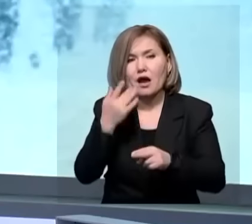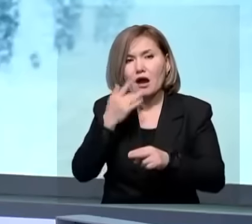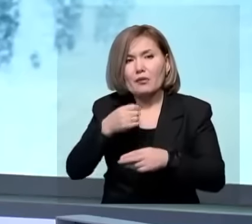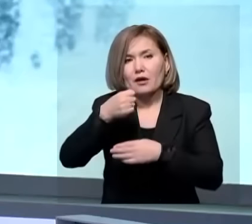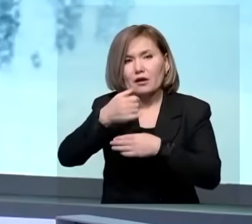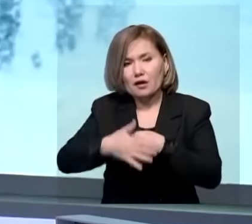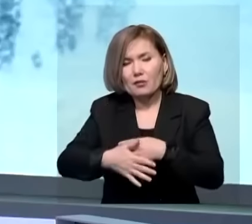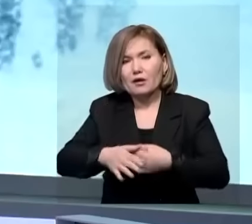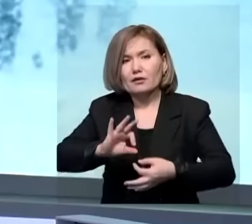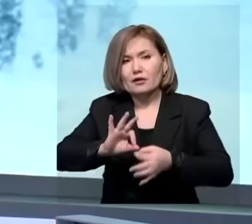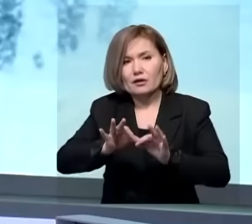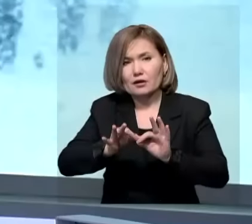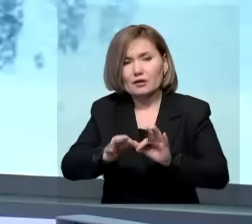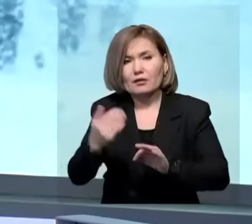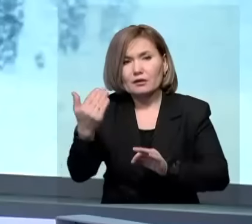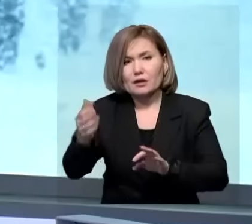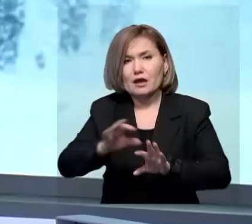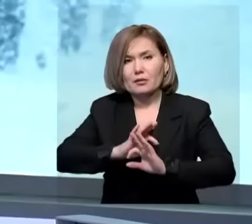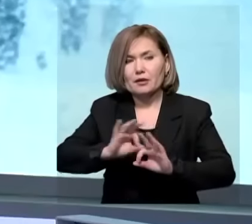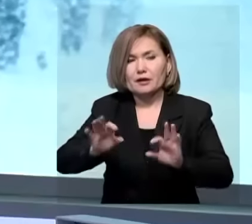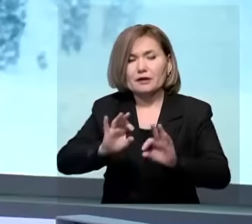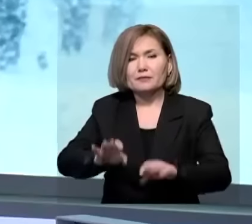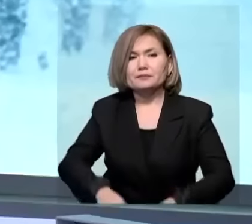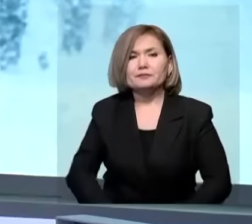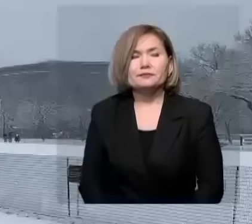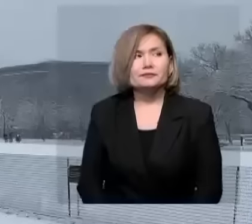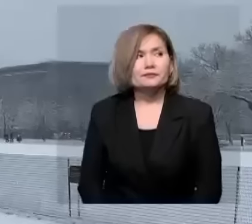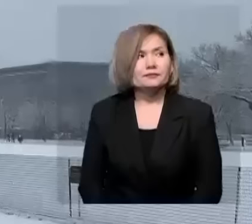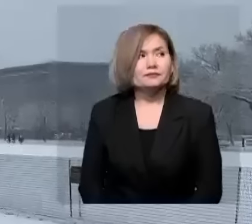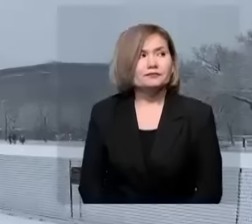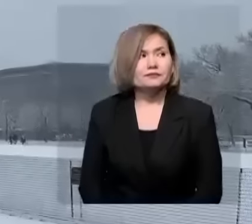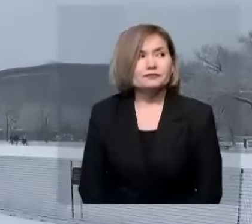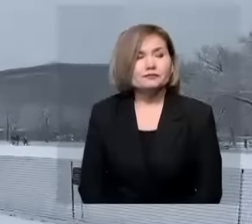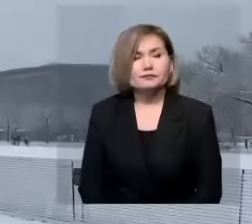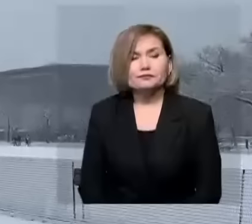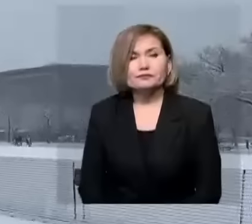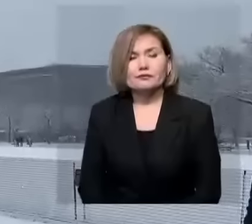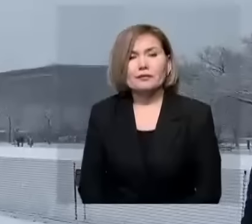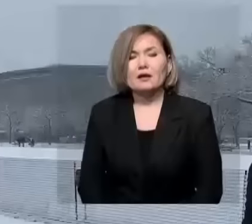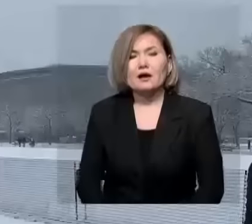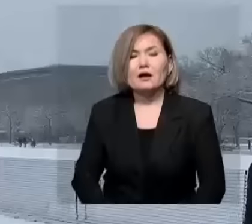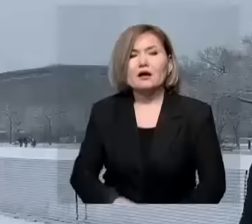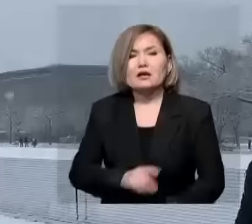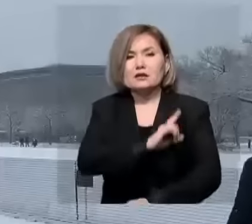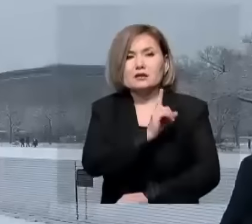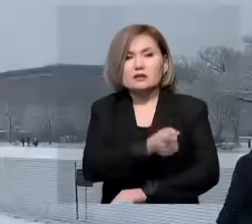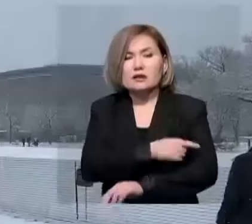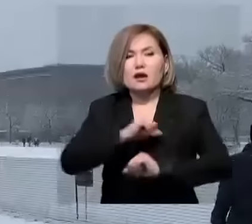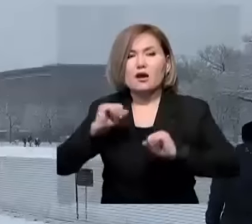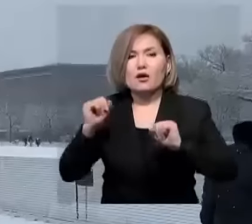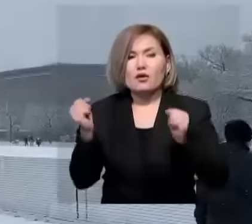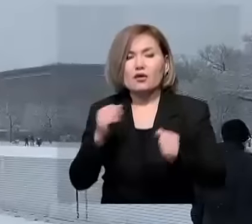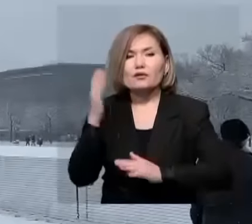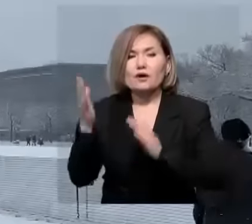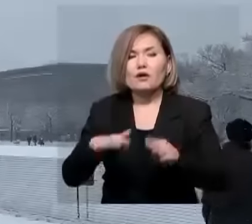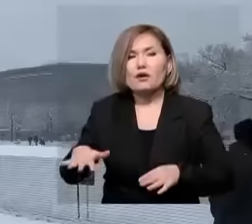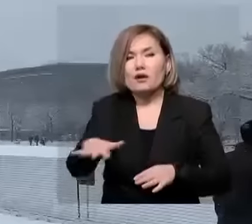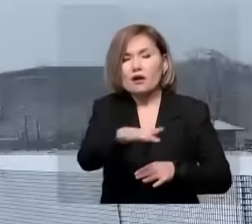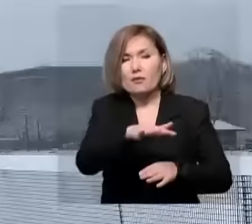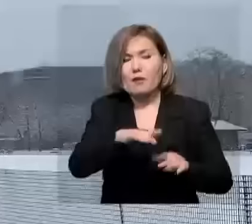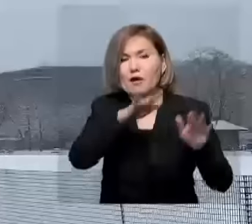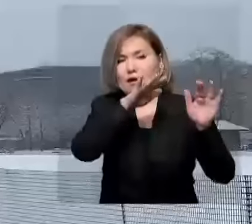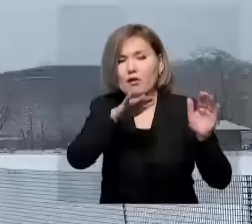астанасындағы ахуалды Айжан Сыдықова айтып береді. Мындай қыс Ақш астанасы мен оның маңайында тұратын жұртшылық